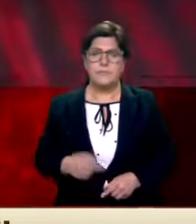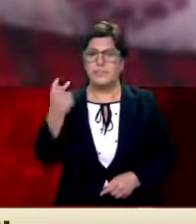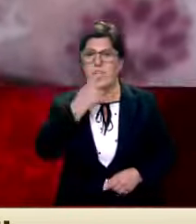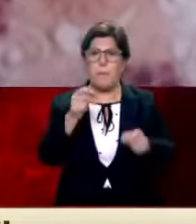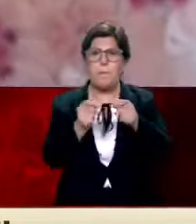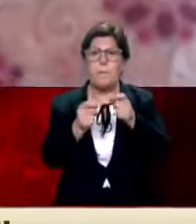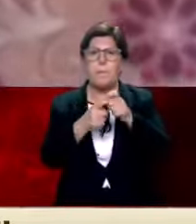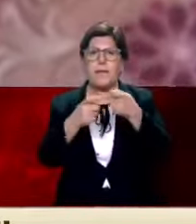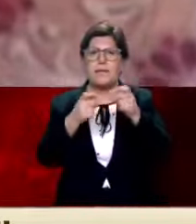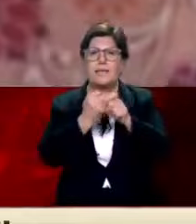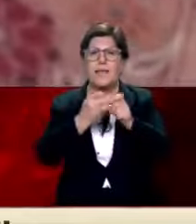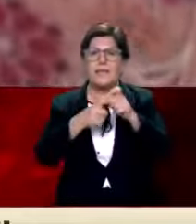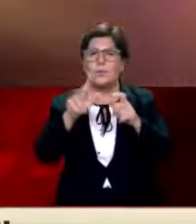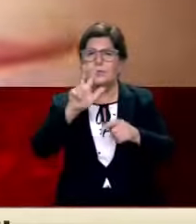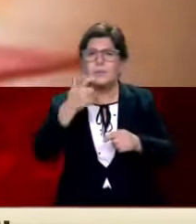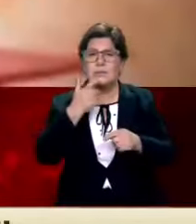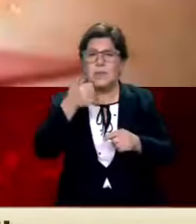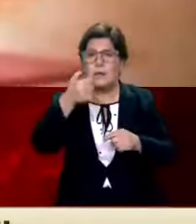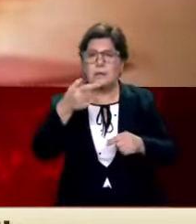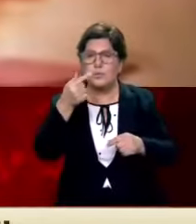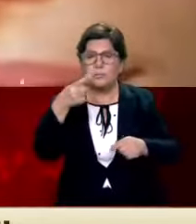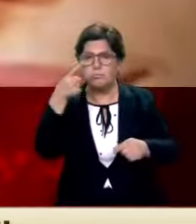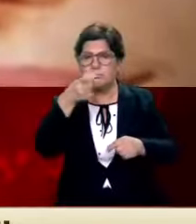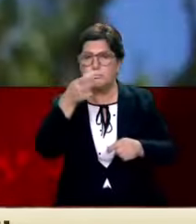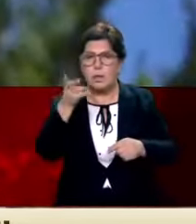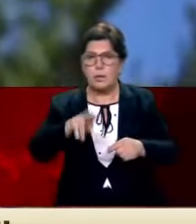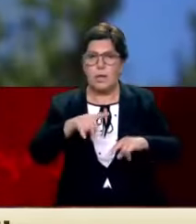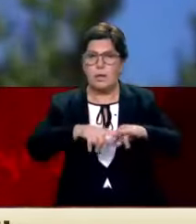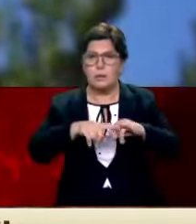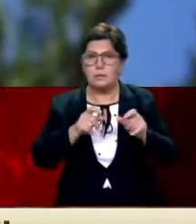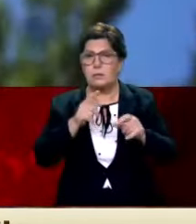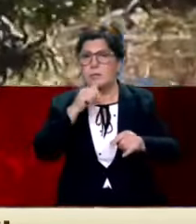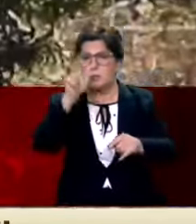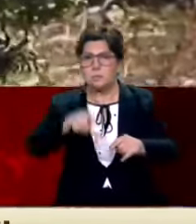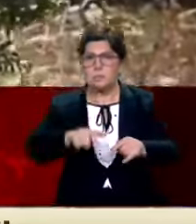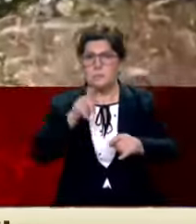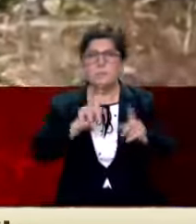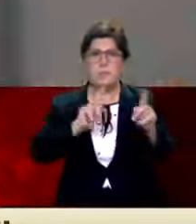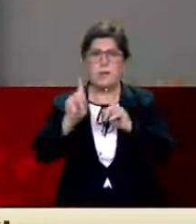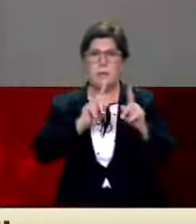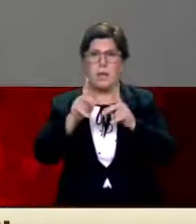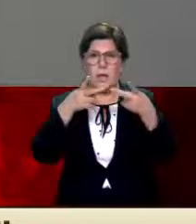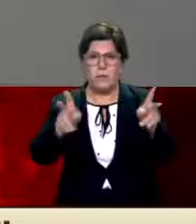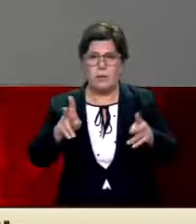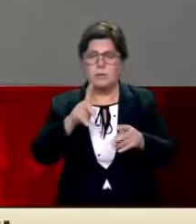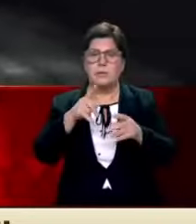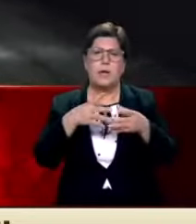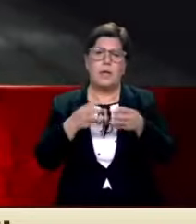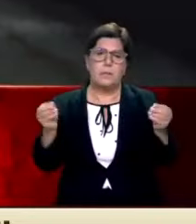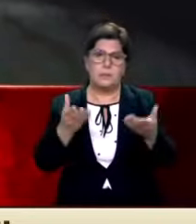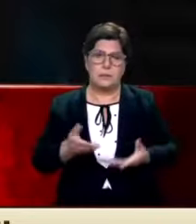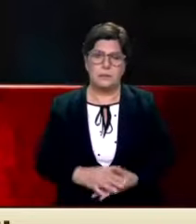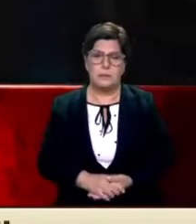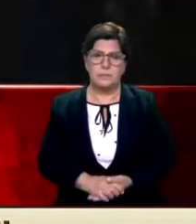Şarkıcı Bergen'i 30 yaşındayken 6 kurşunla öldüren Halis Serbest Bergen filmini açtığı davayı kaybetti. Gözümü dağladılar,